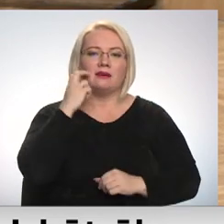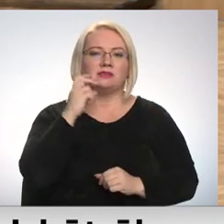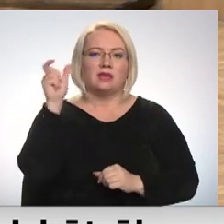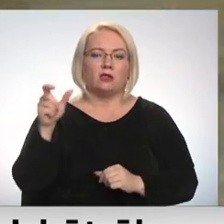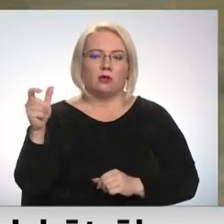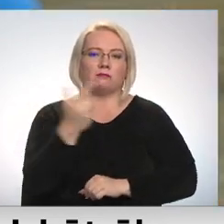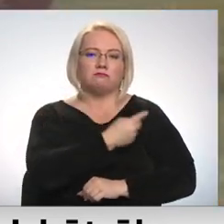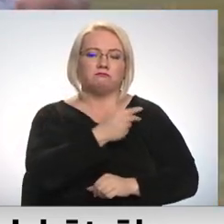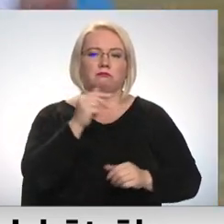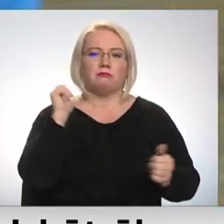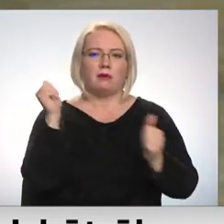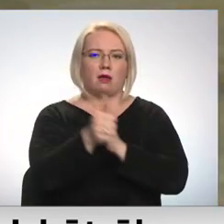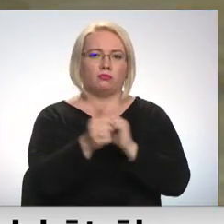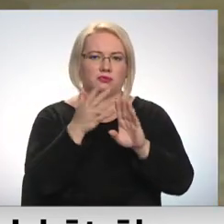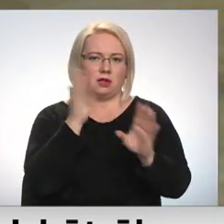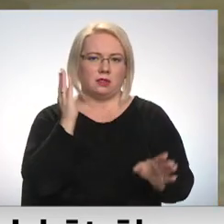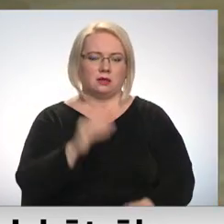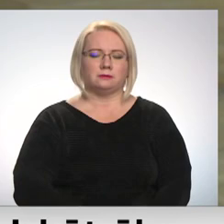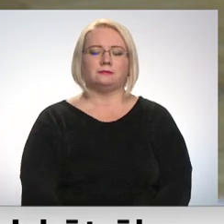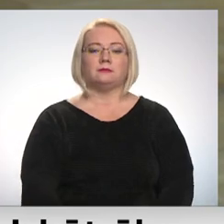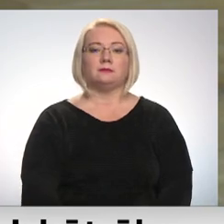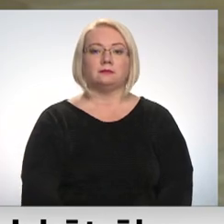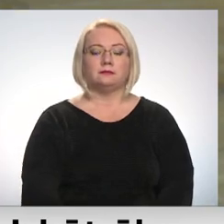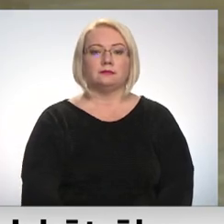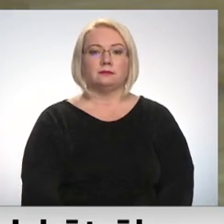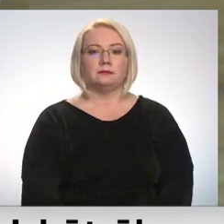rindas. Ausmas prūkta ar visgailums Latgales regionālā televīzija.